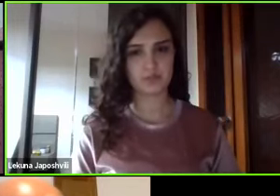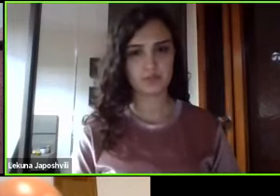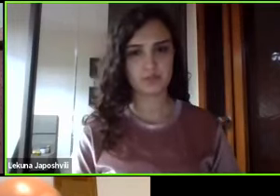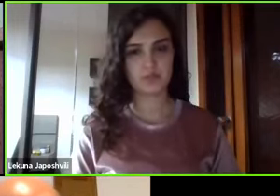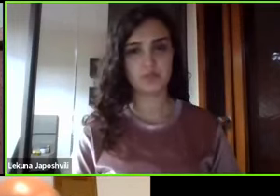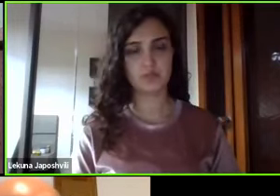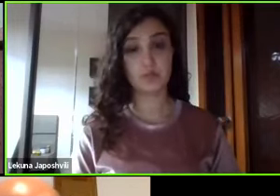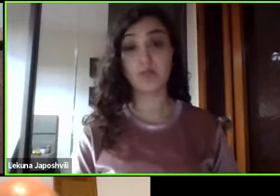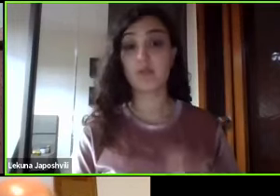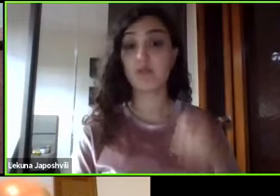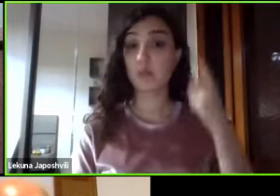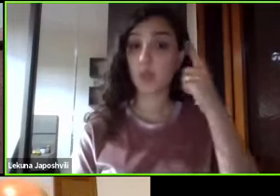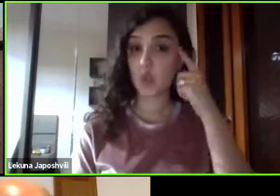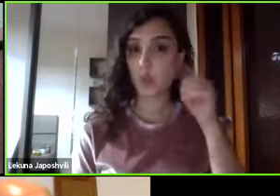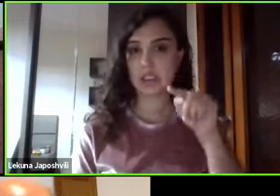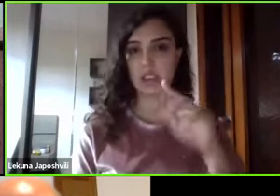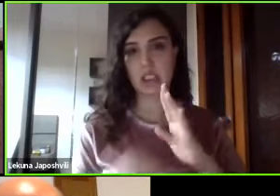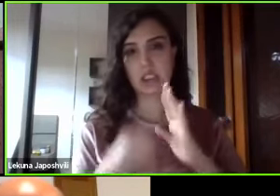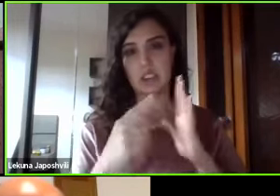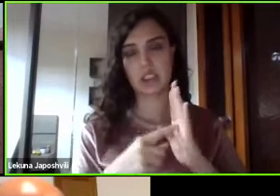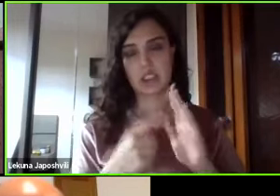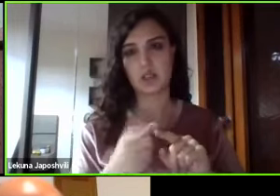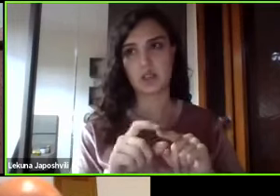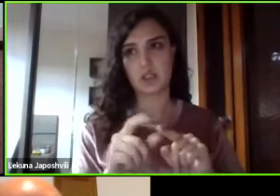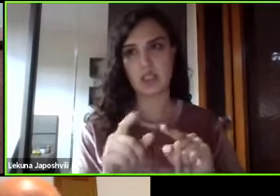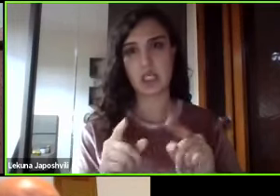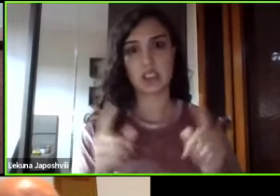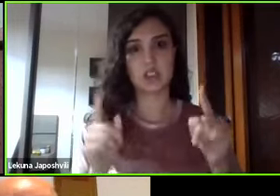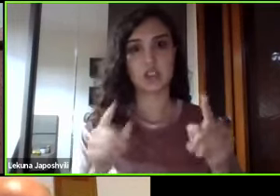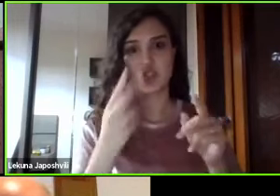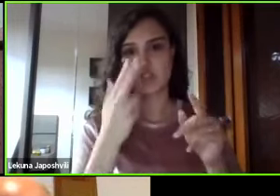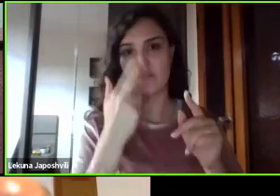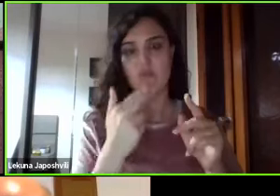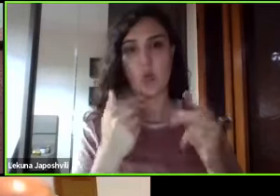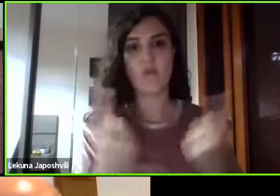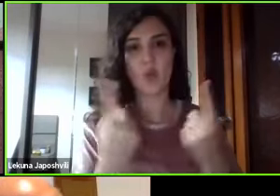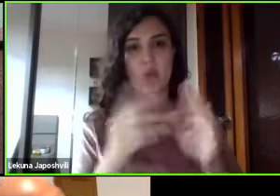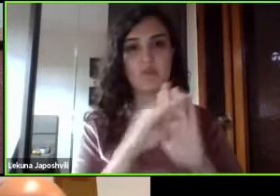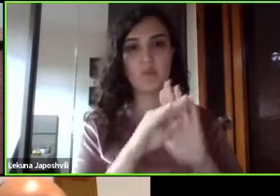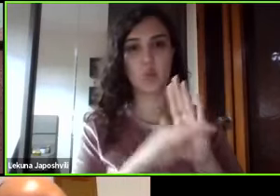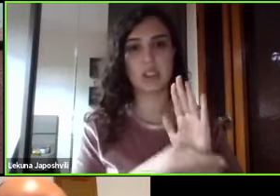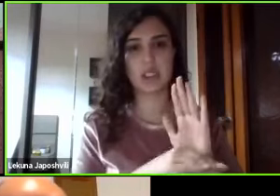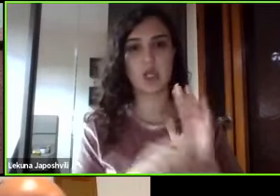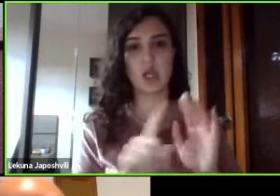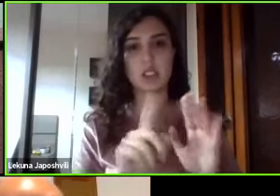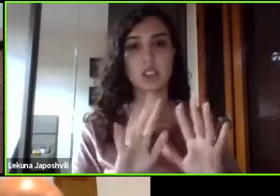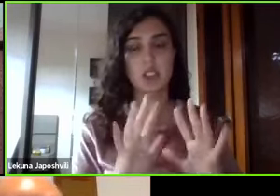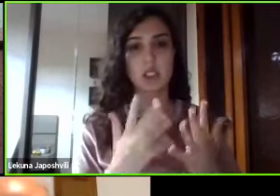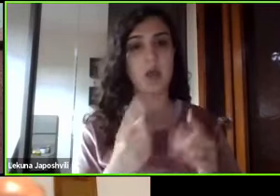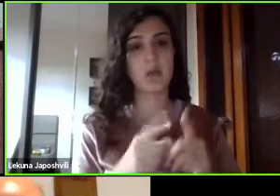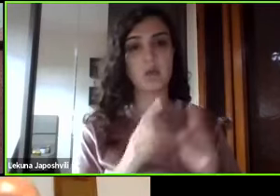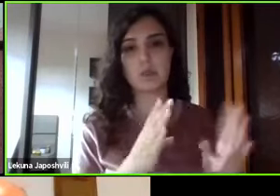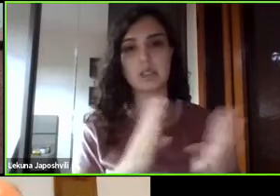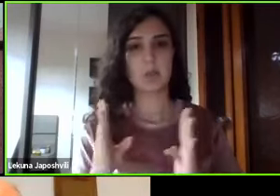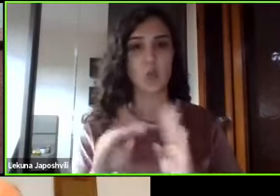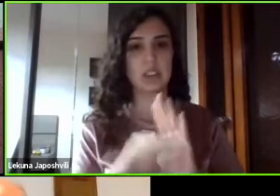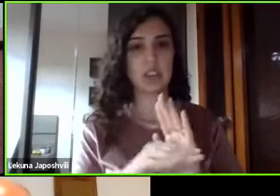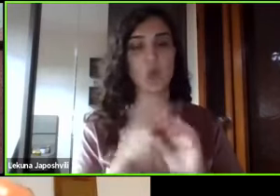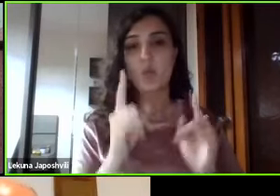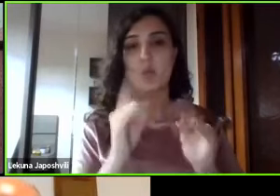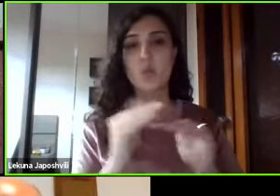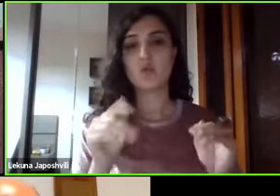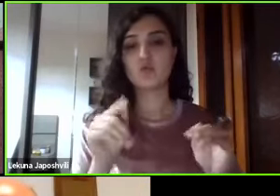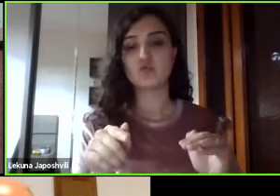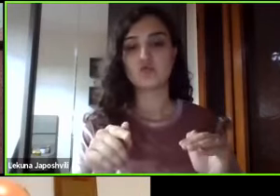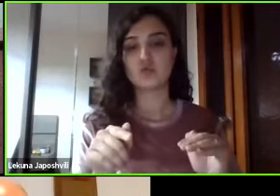მე ვფიქრობ, აი ეს საკითხი ძალიან, ეს არის რუტინა, ეს არის ჩვეულებრივი რამე ხდება და არავინ ამაზე არ ლაპარაკობს, რომ ბავშვის